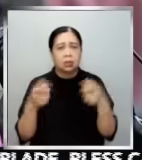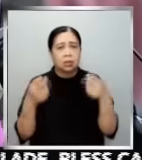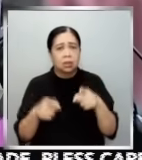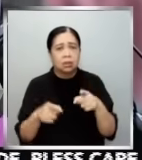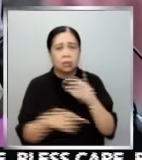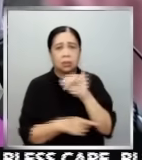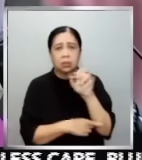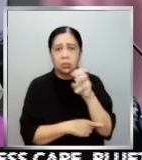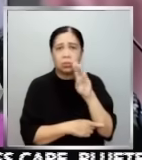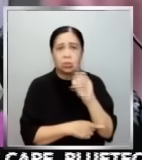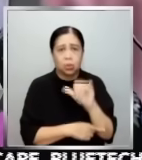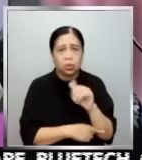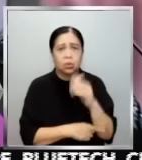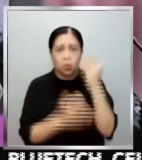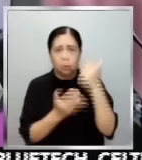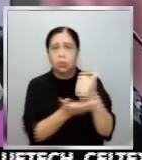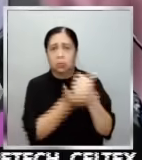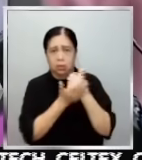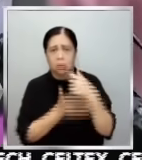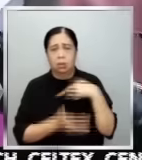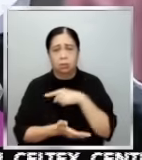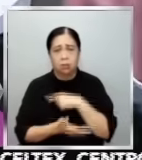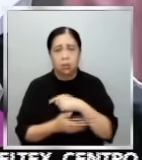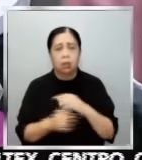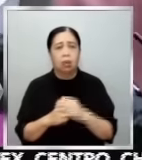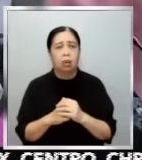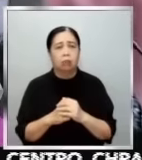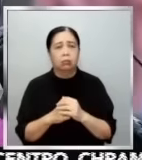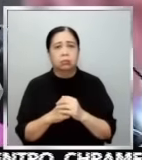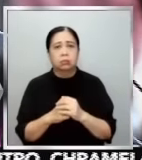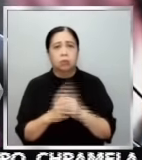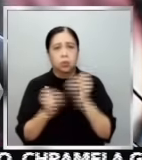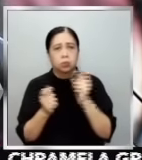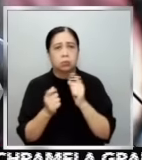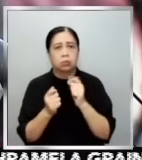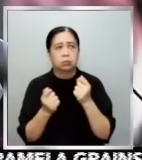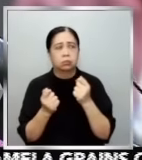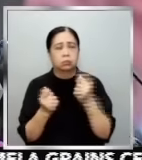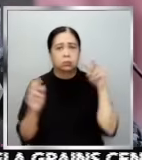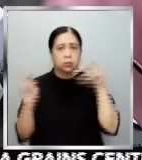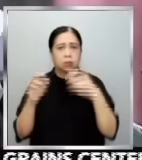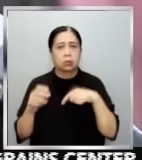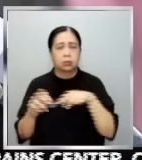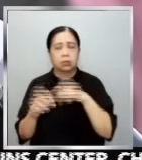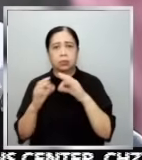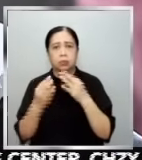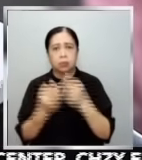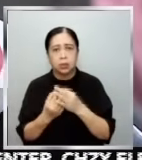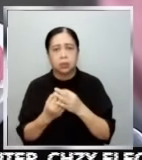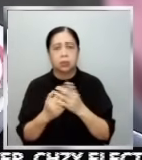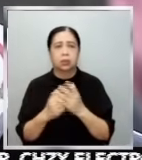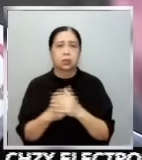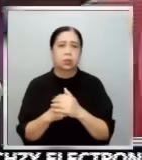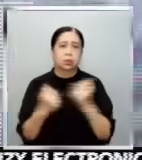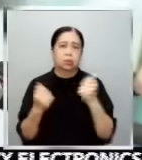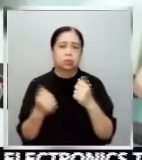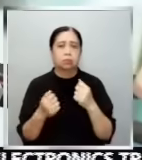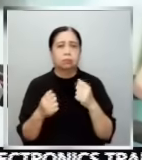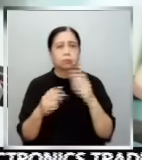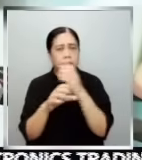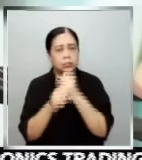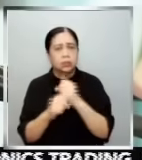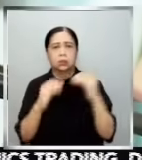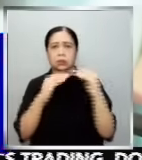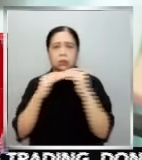nan natulungan nila kami na kam na nam maano yung katarungan ni gboy